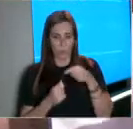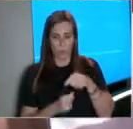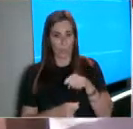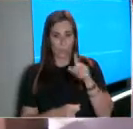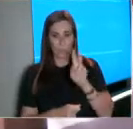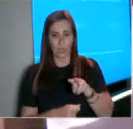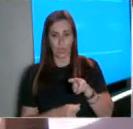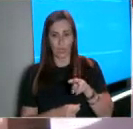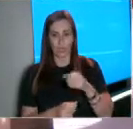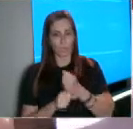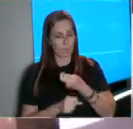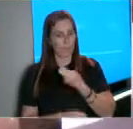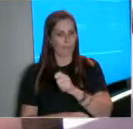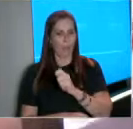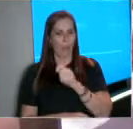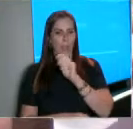יש איזשהו תפירת תיק,